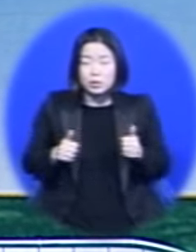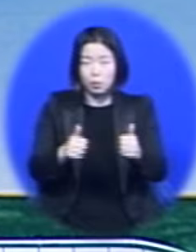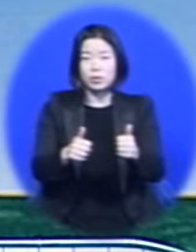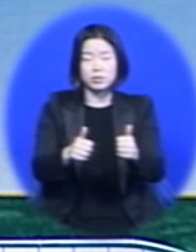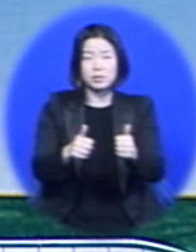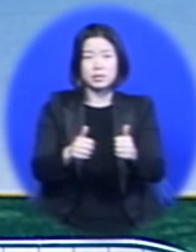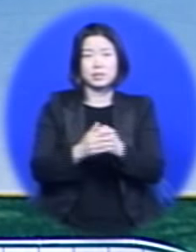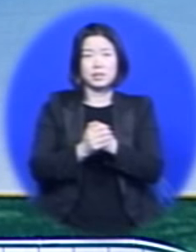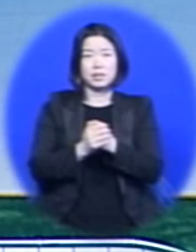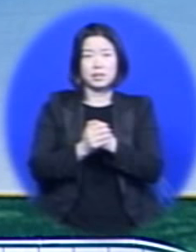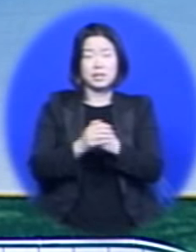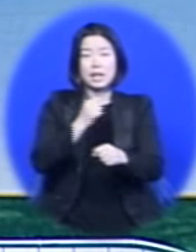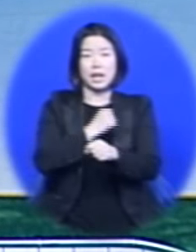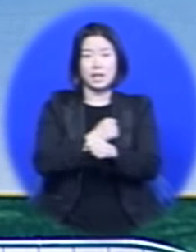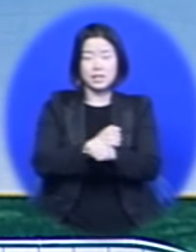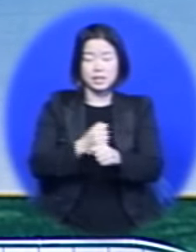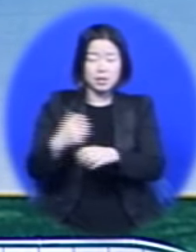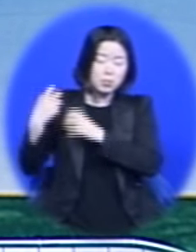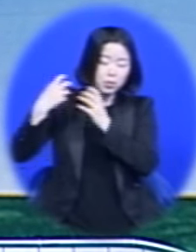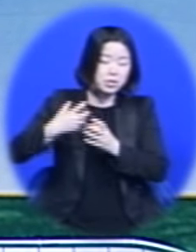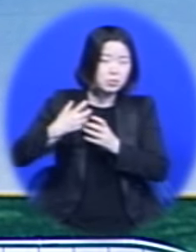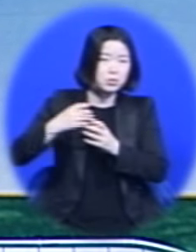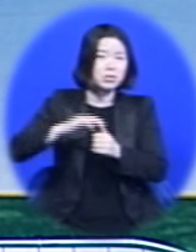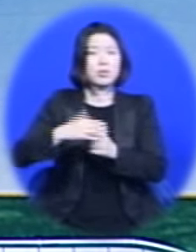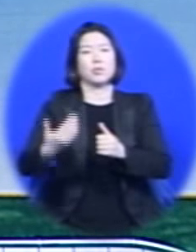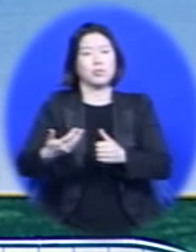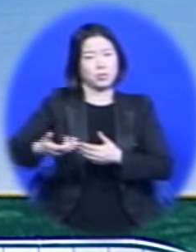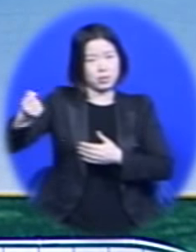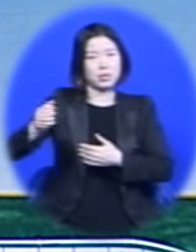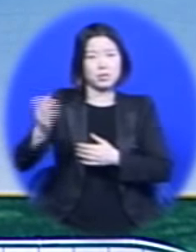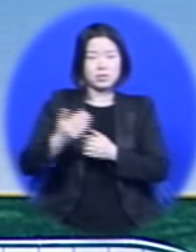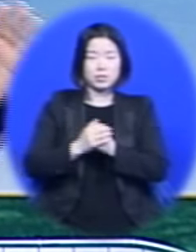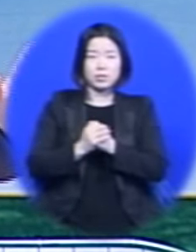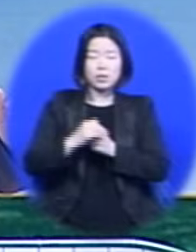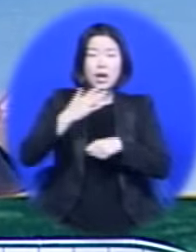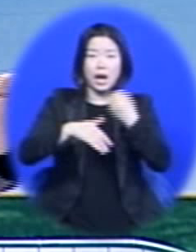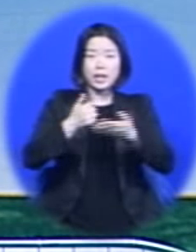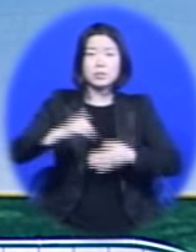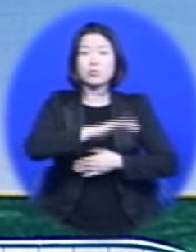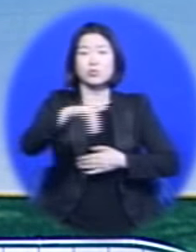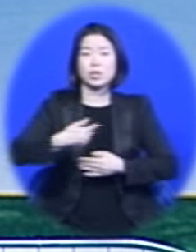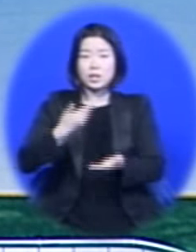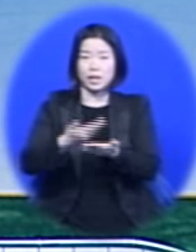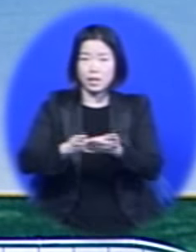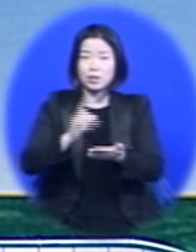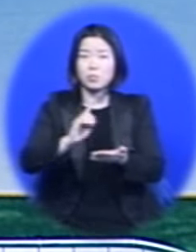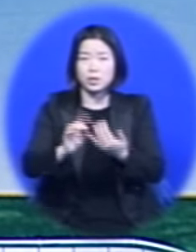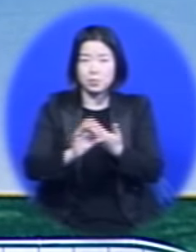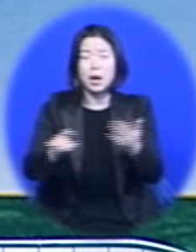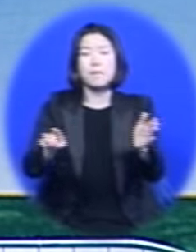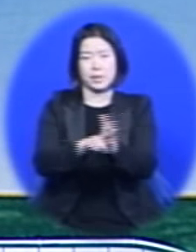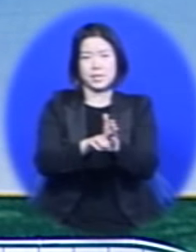하는 짐을 다 벗겨주셨습니다. 하나님은 우리에게 요구하시는 것은 믿음입니다.